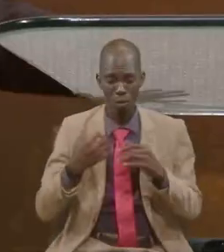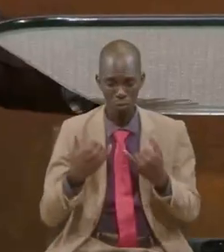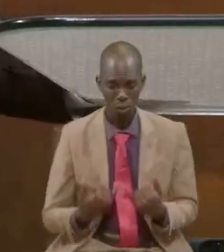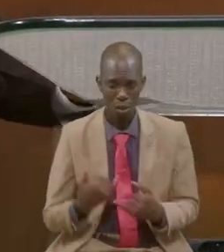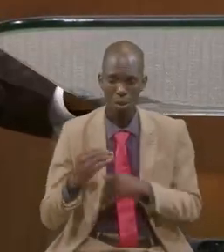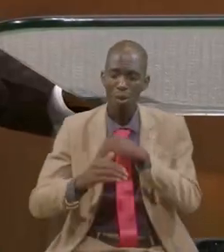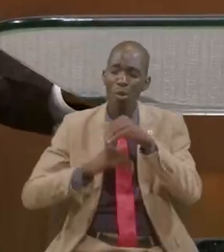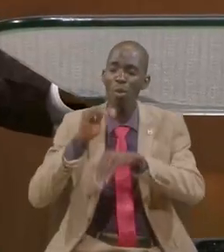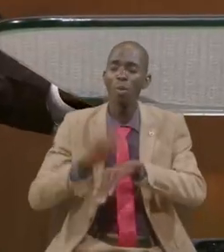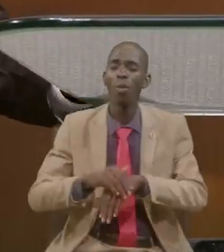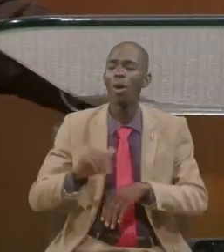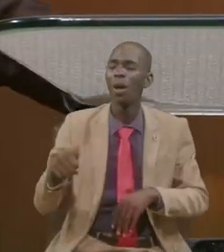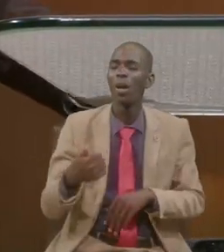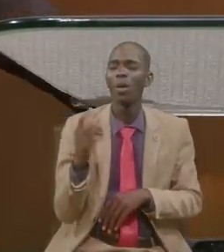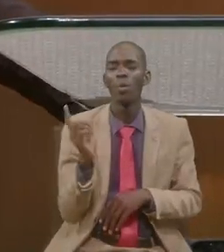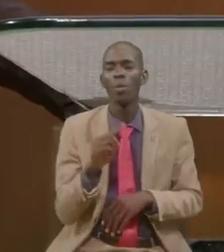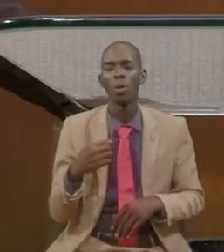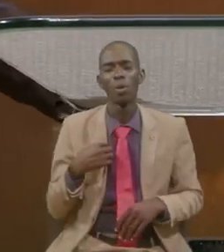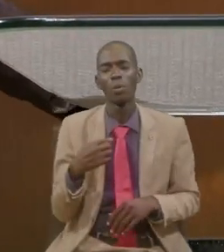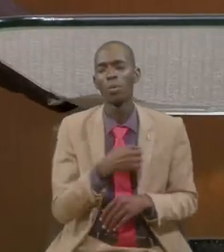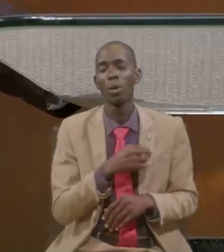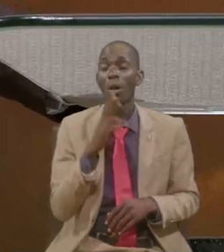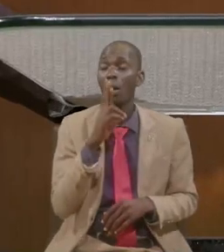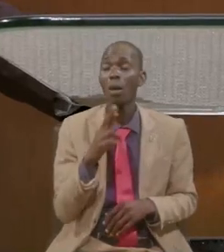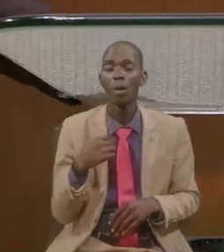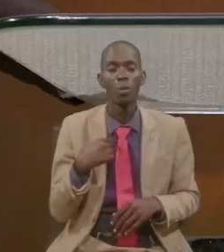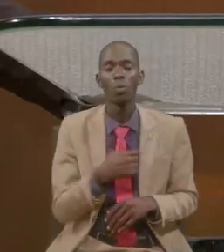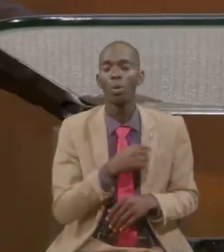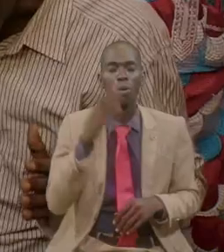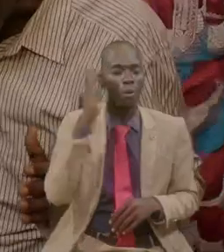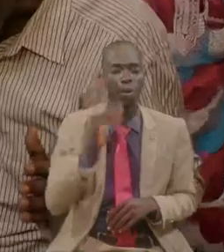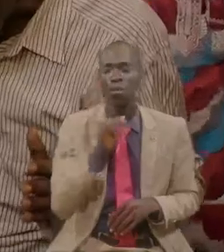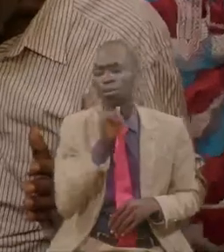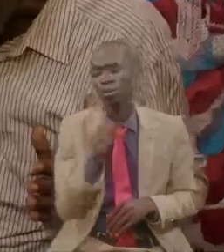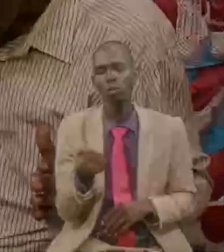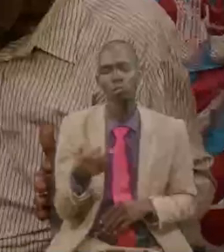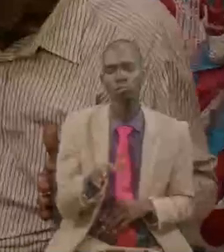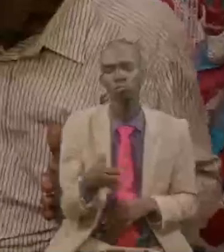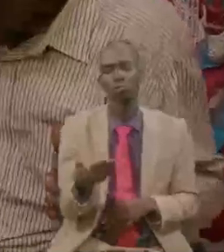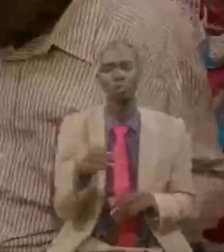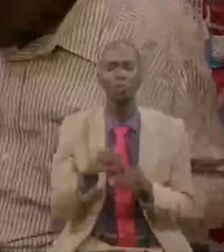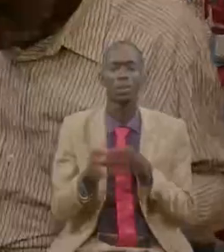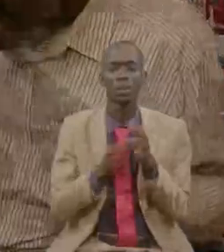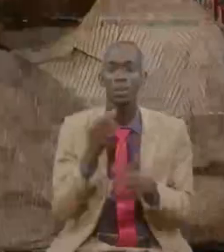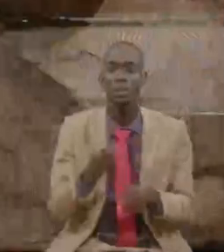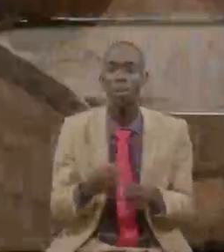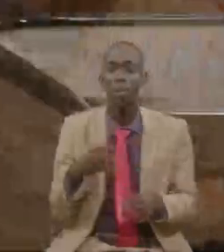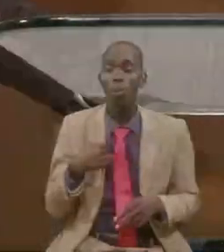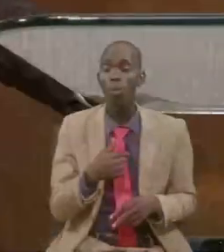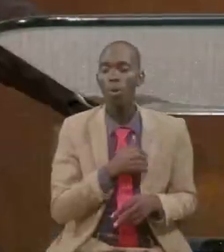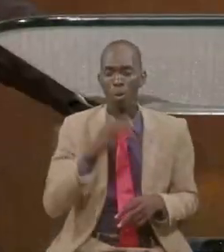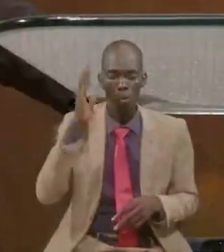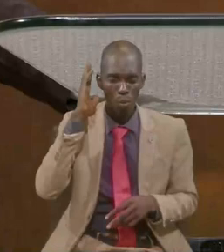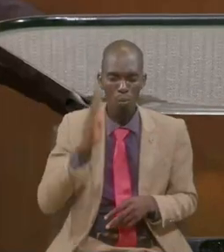Jésus-Christ. Dorénavant, où que nous nous trouverons, nous n'allons plus compromettre.